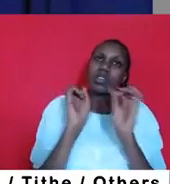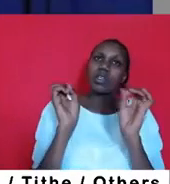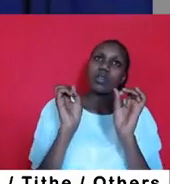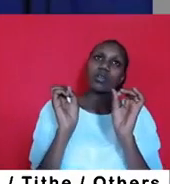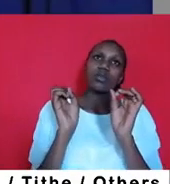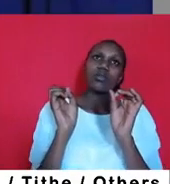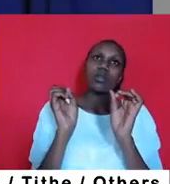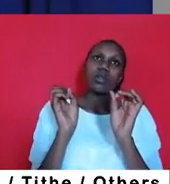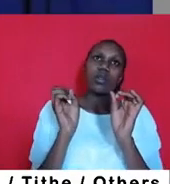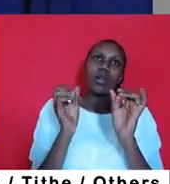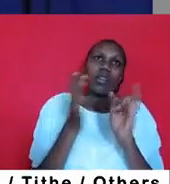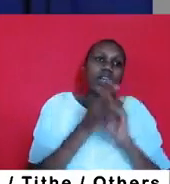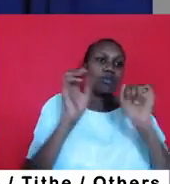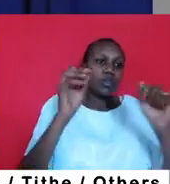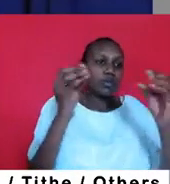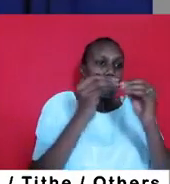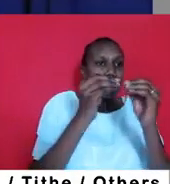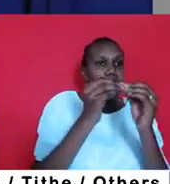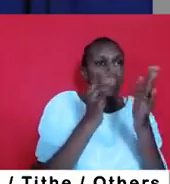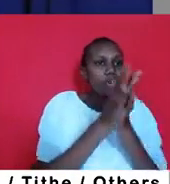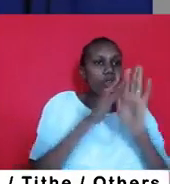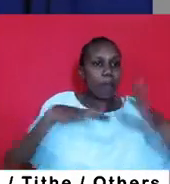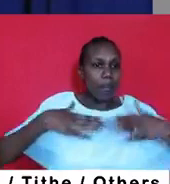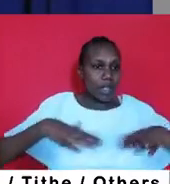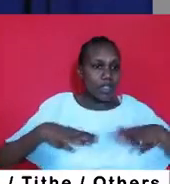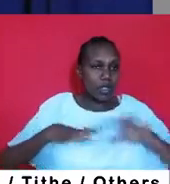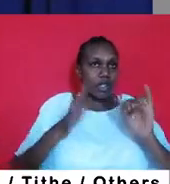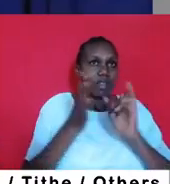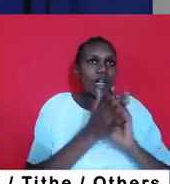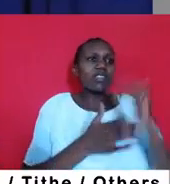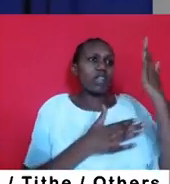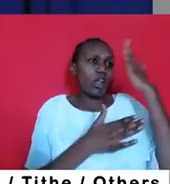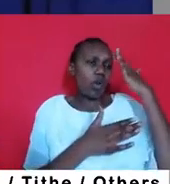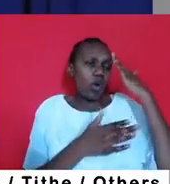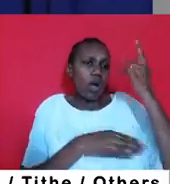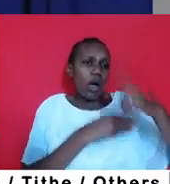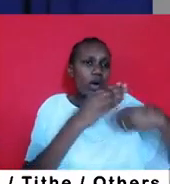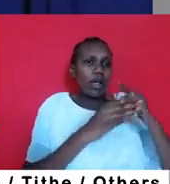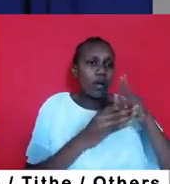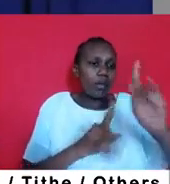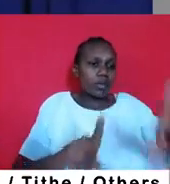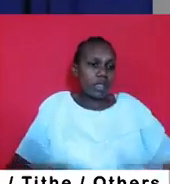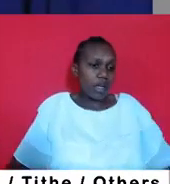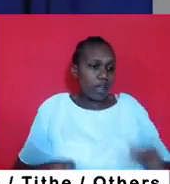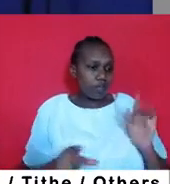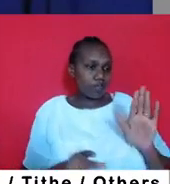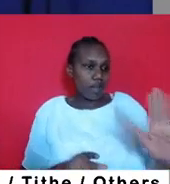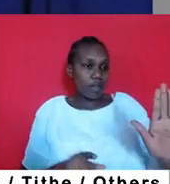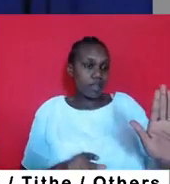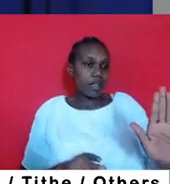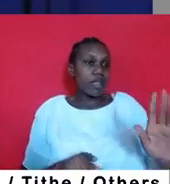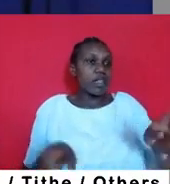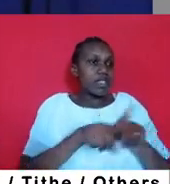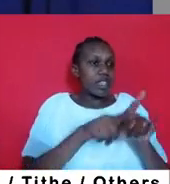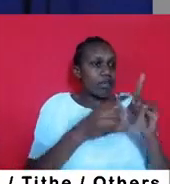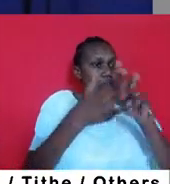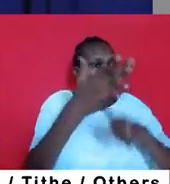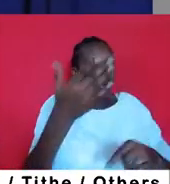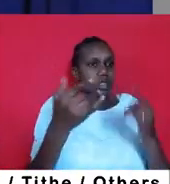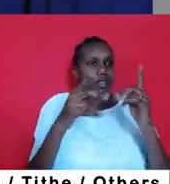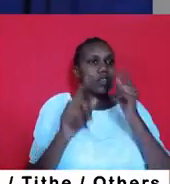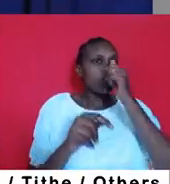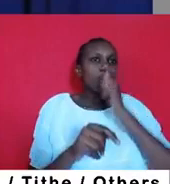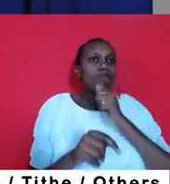atapatana na mtu ambaye anajua maisha yake. haswa yale ya